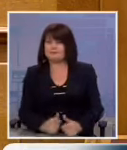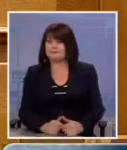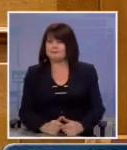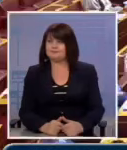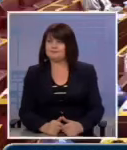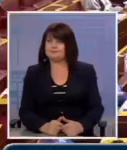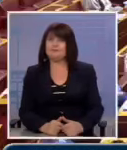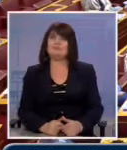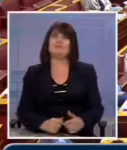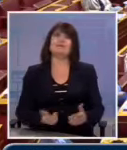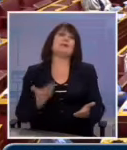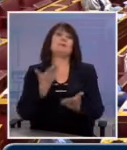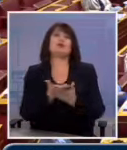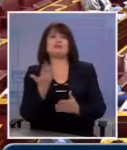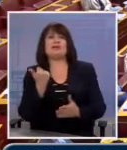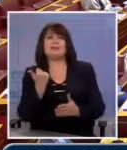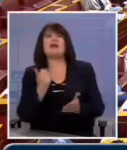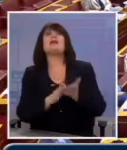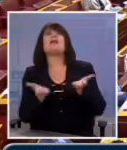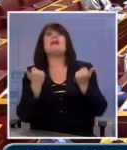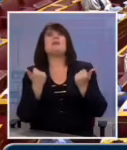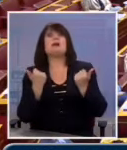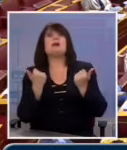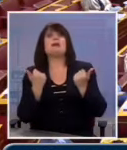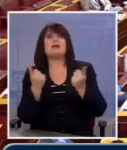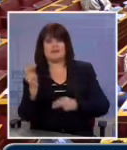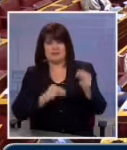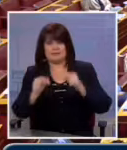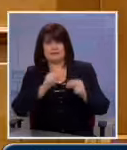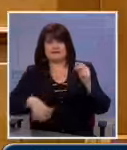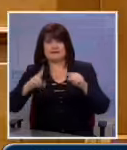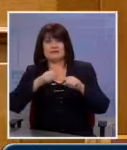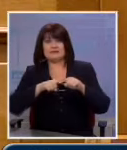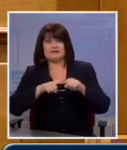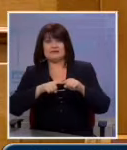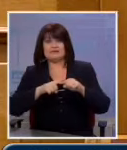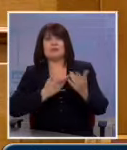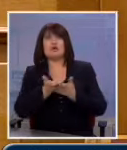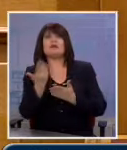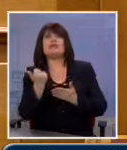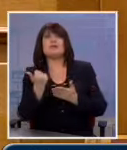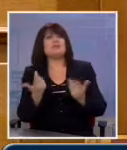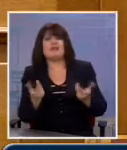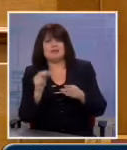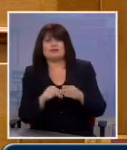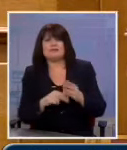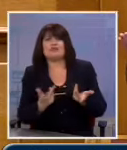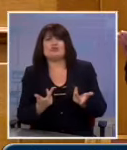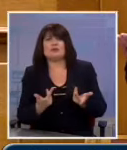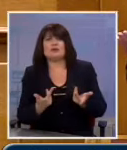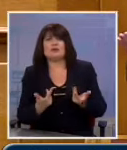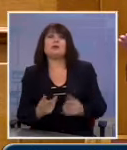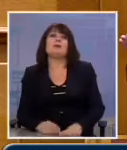Δεν υπάρχει αυτή η πρόταση πια. Θα ψηφίσουμε στο δημοψήφισμα επί ενυπάρκτου προτάσεως. Αυτό